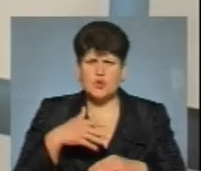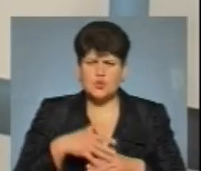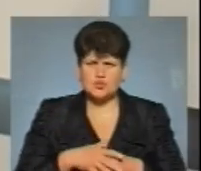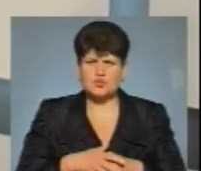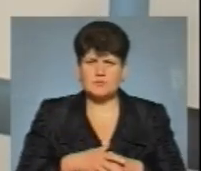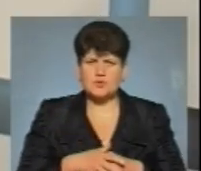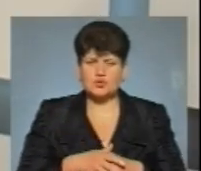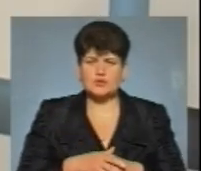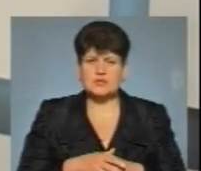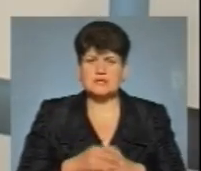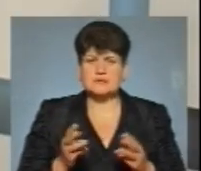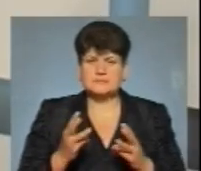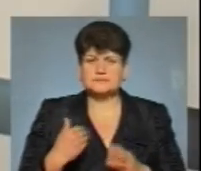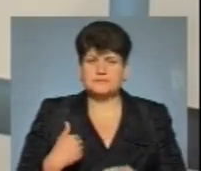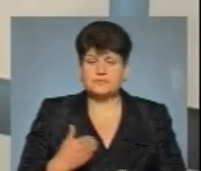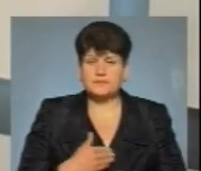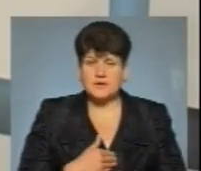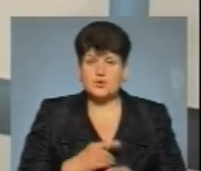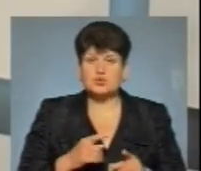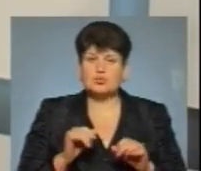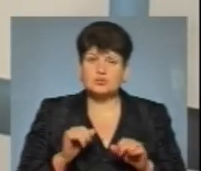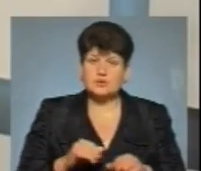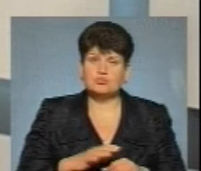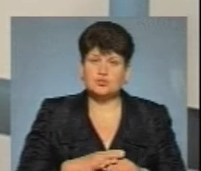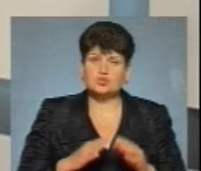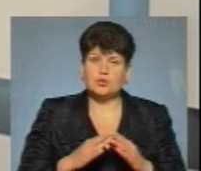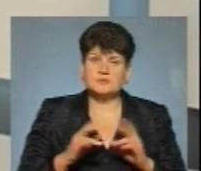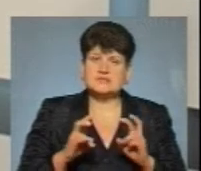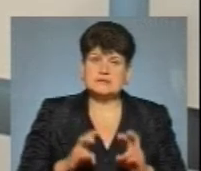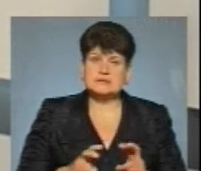розуміють з пневмонією важкою, що, можливо, треба було лучше пересидіти